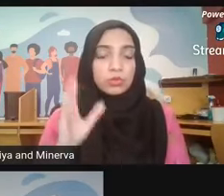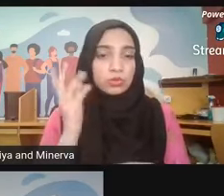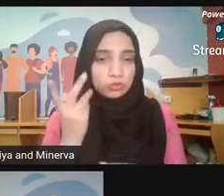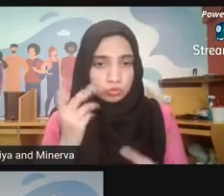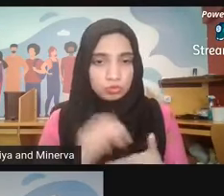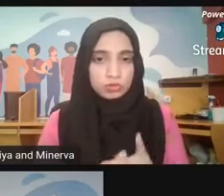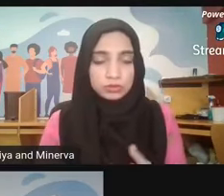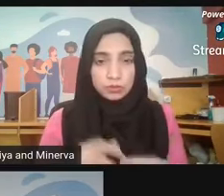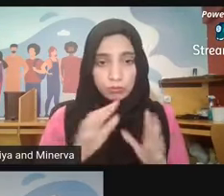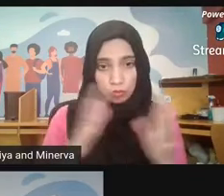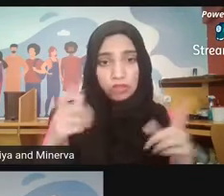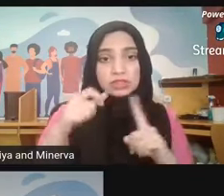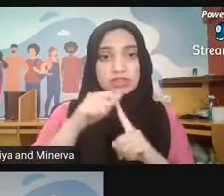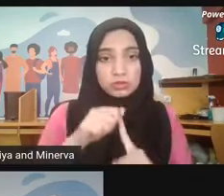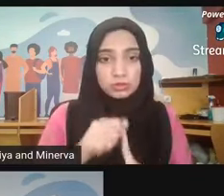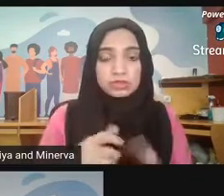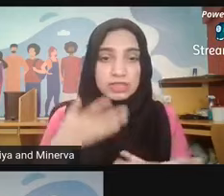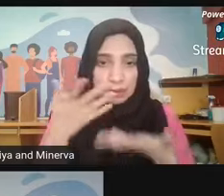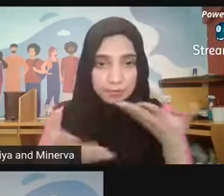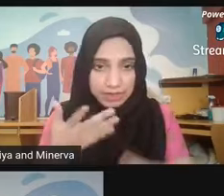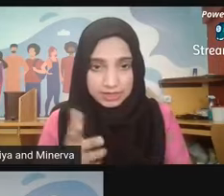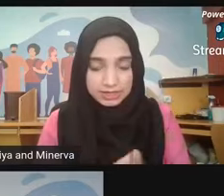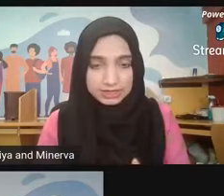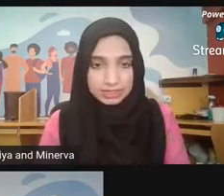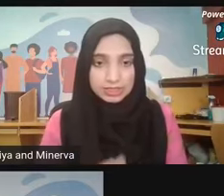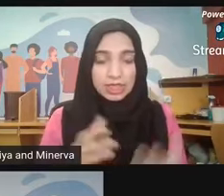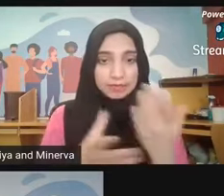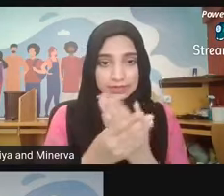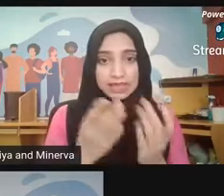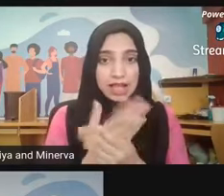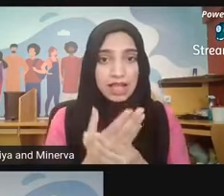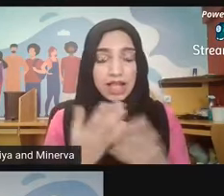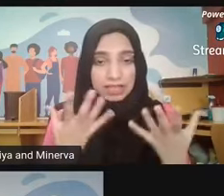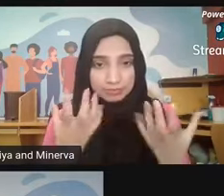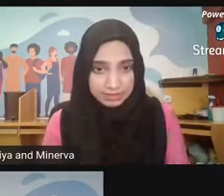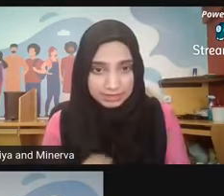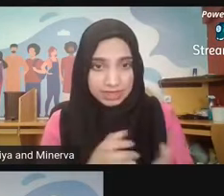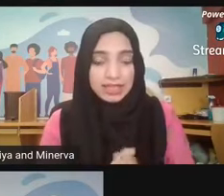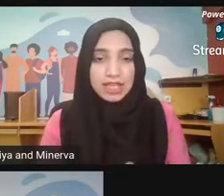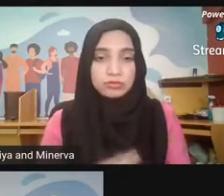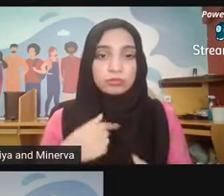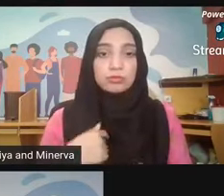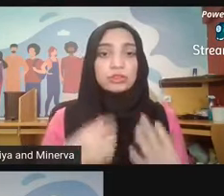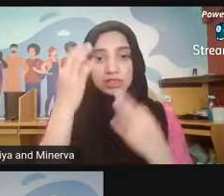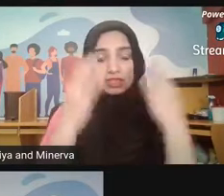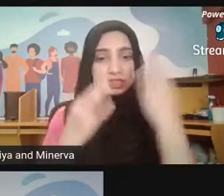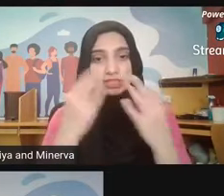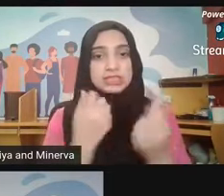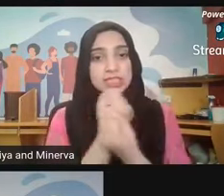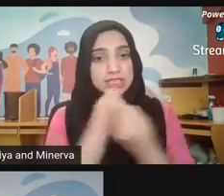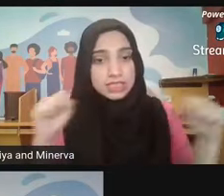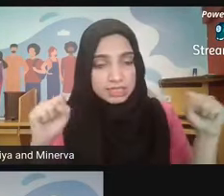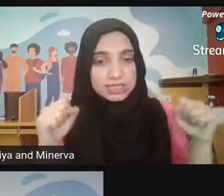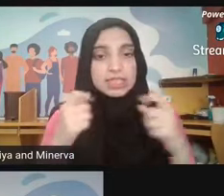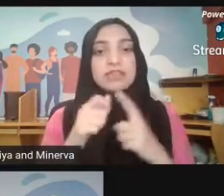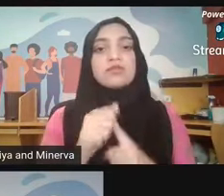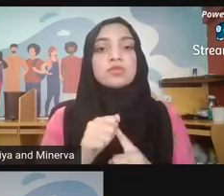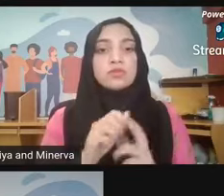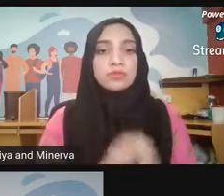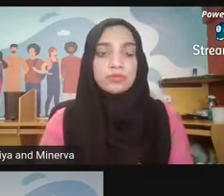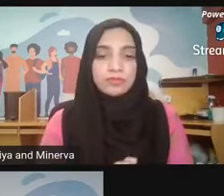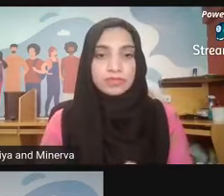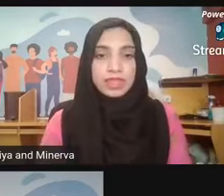very important. This is something lying in your hands and it can save you from such massive issues in the future. Self